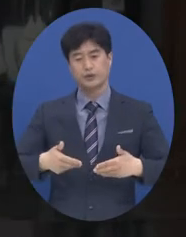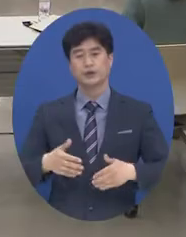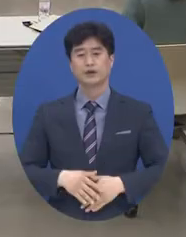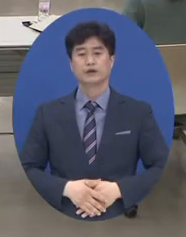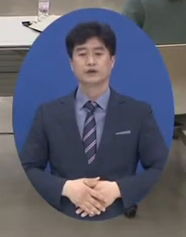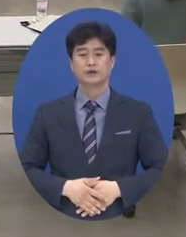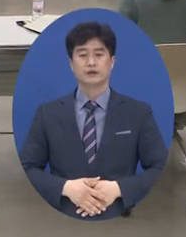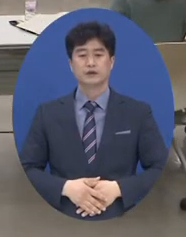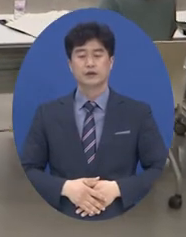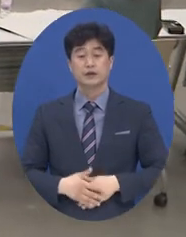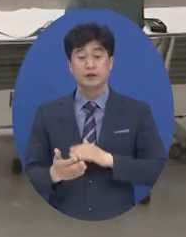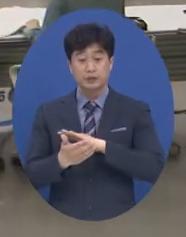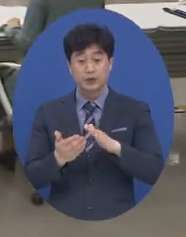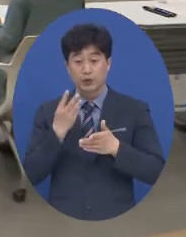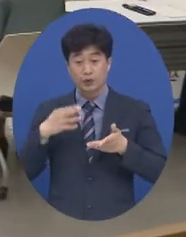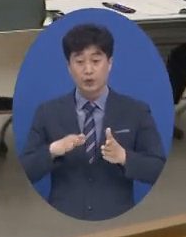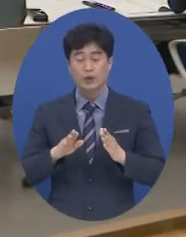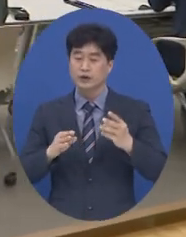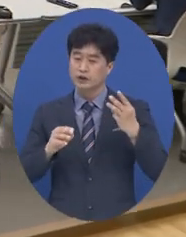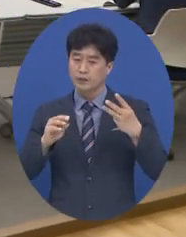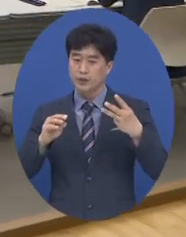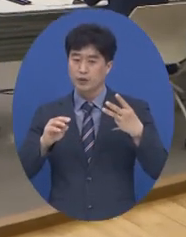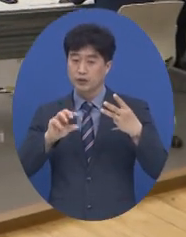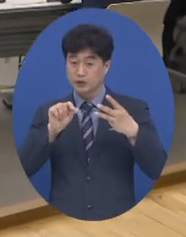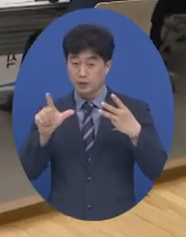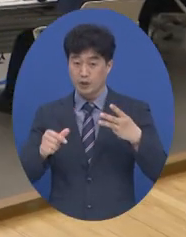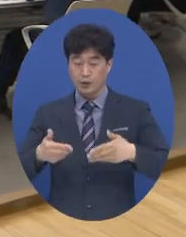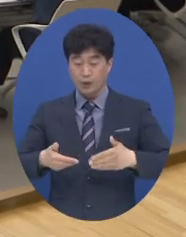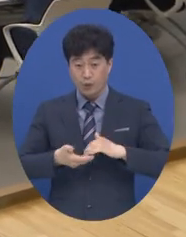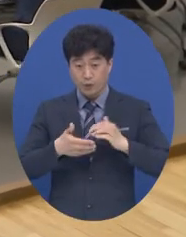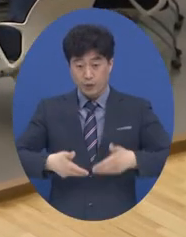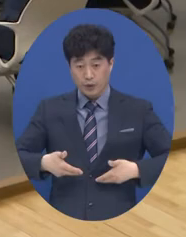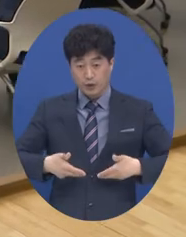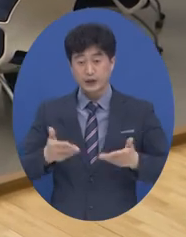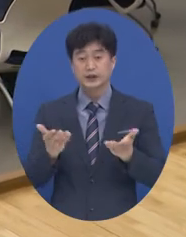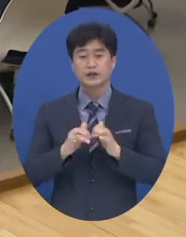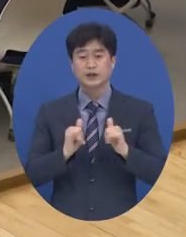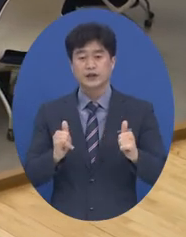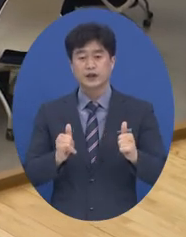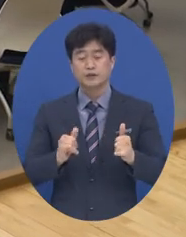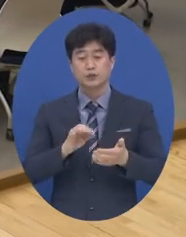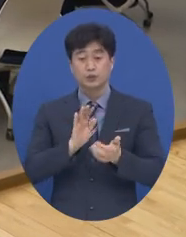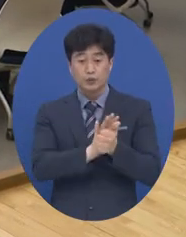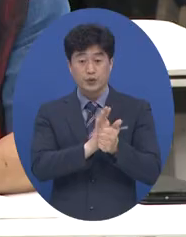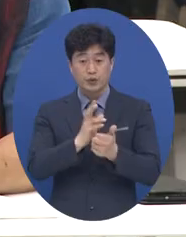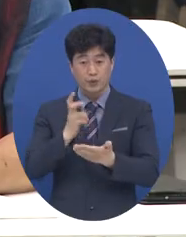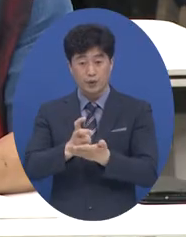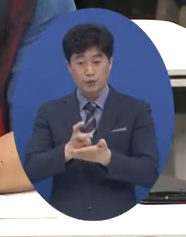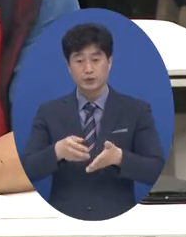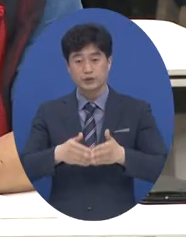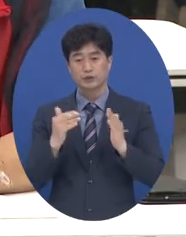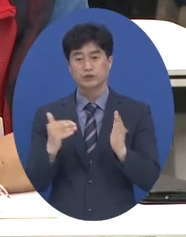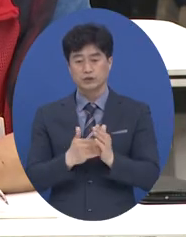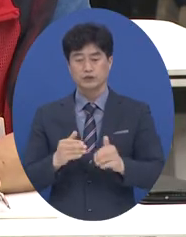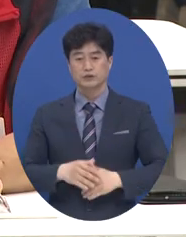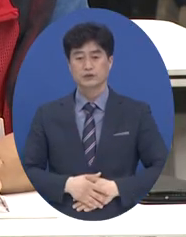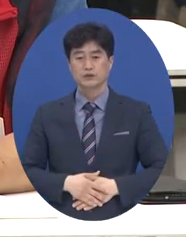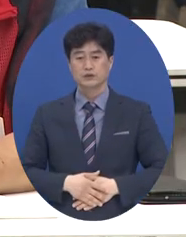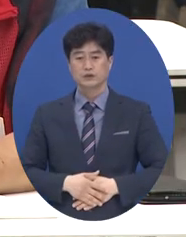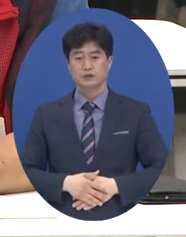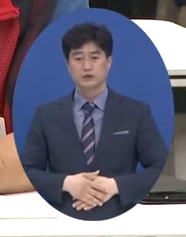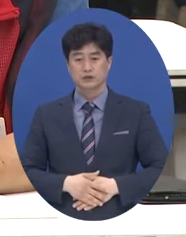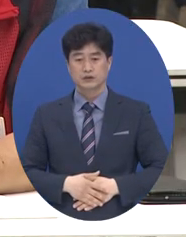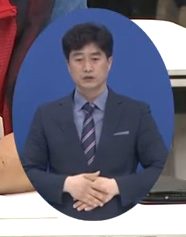되거든요. 앞서 경기도는 올해 3월 경기도 필수 노동자 지원에 관한 조례를 제정한 상태.